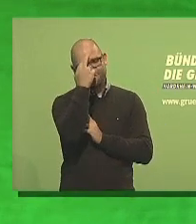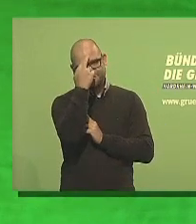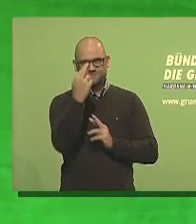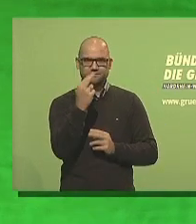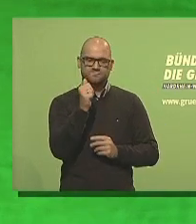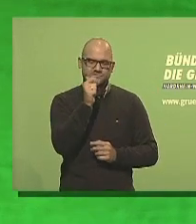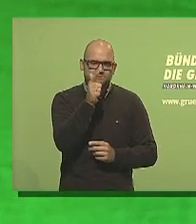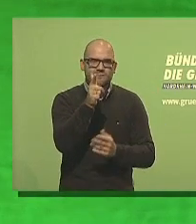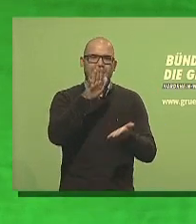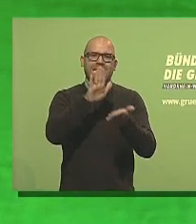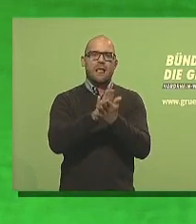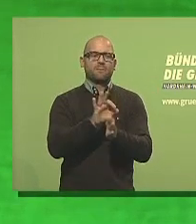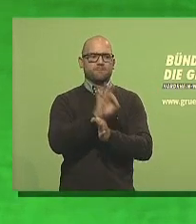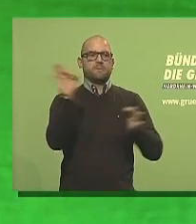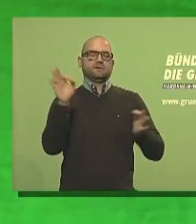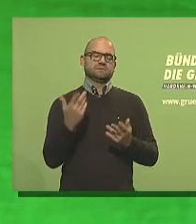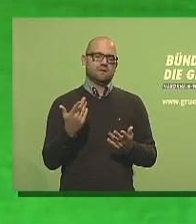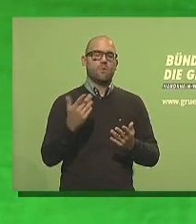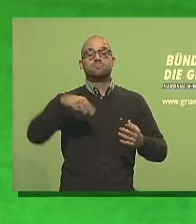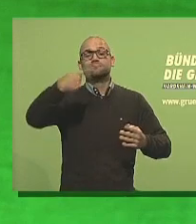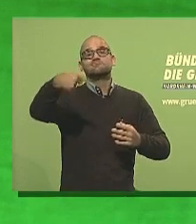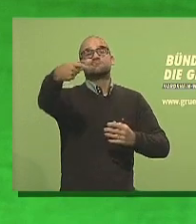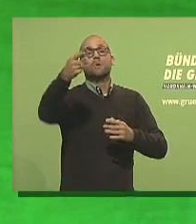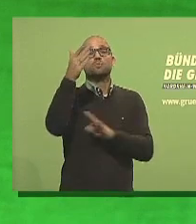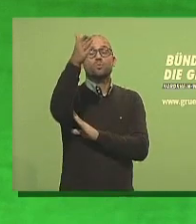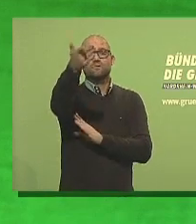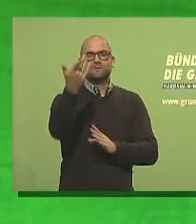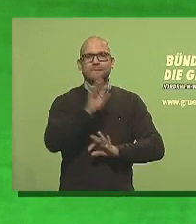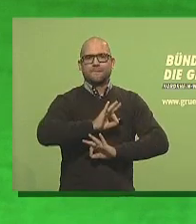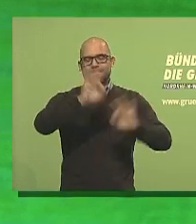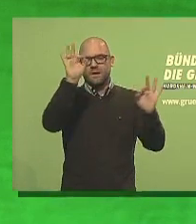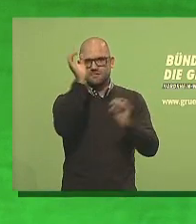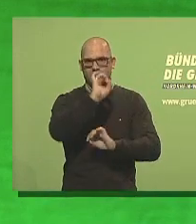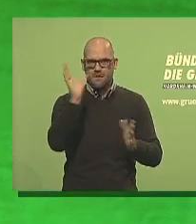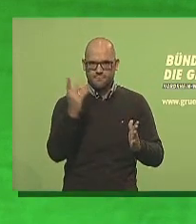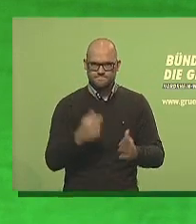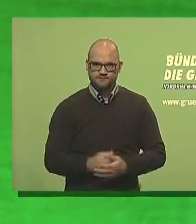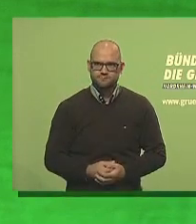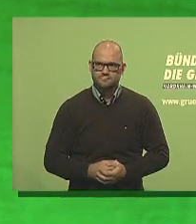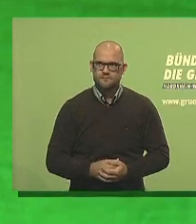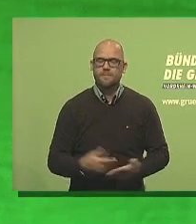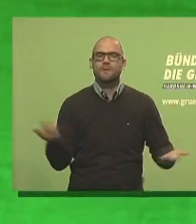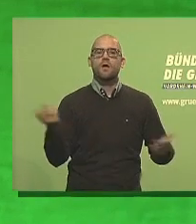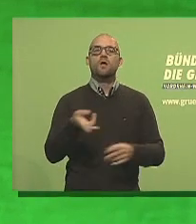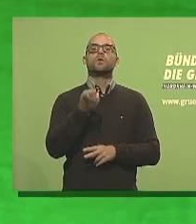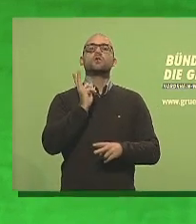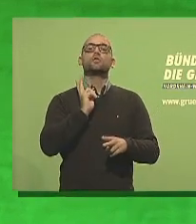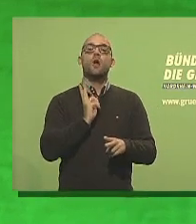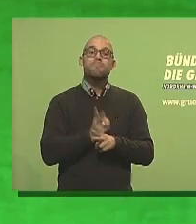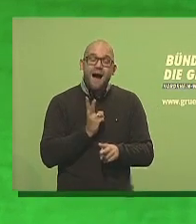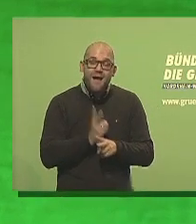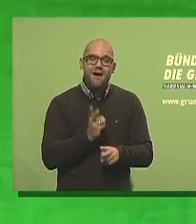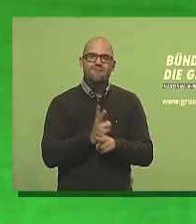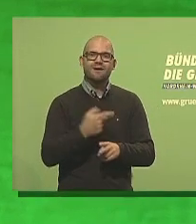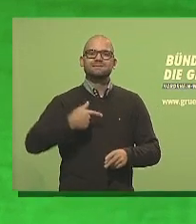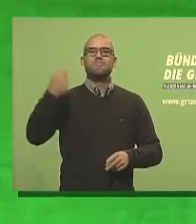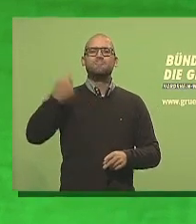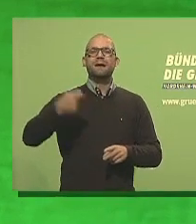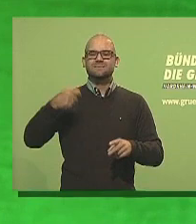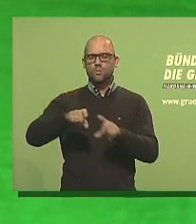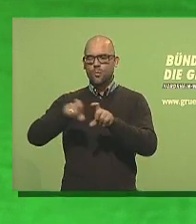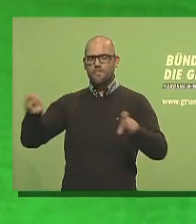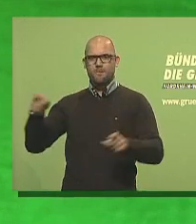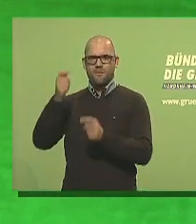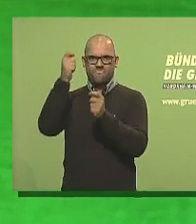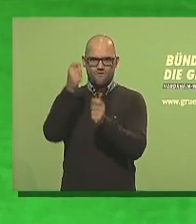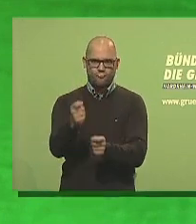anderen Veranstaltungen natürlich auch. So, normalerweise würde ich euch jetzt das Präsidium vorschlagen. Das macht gleich Monika